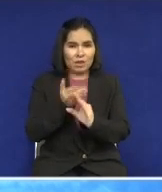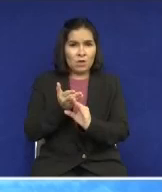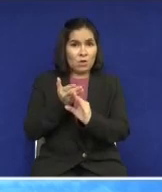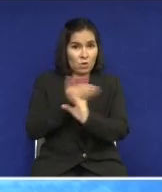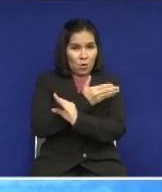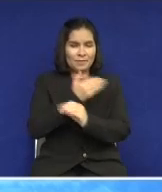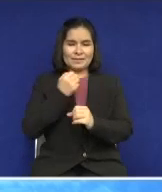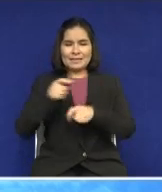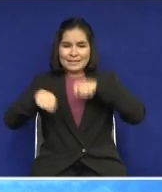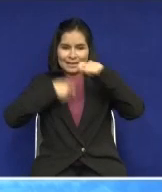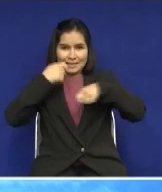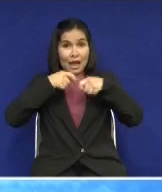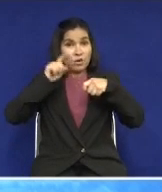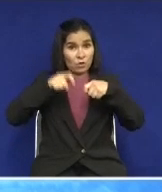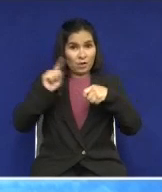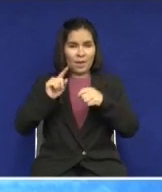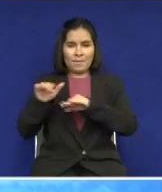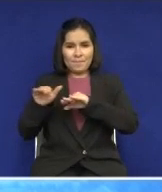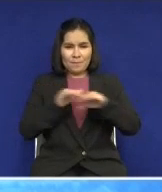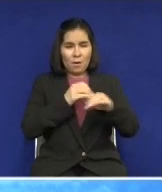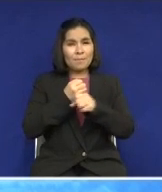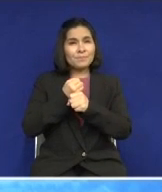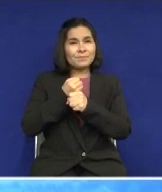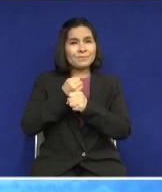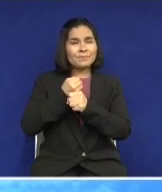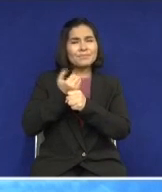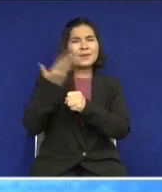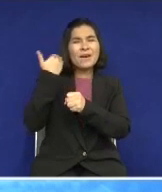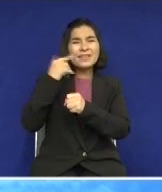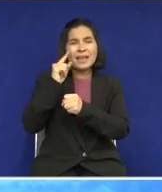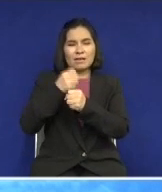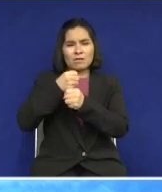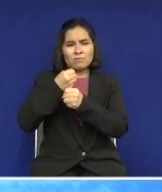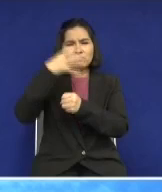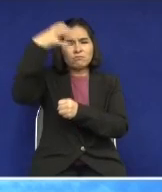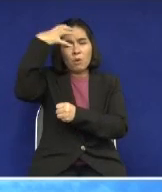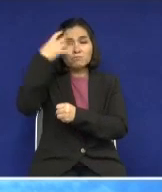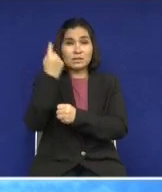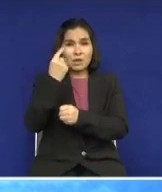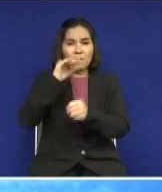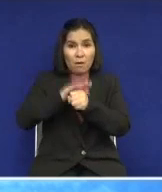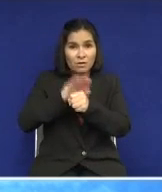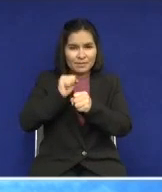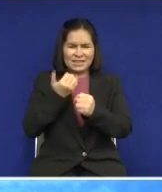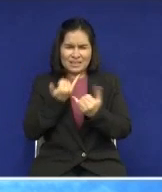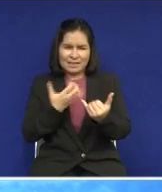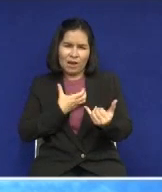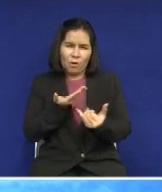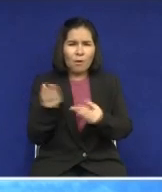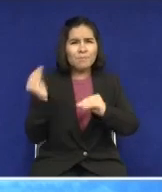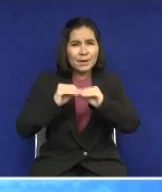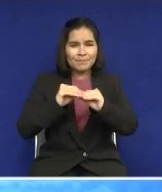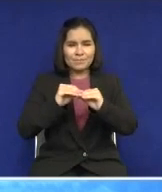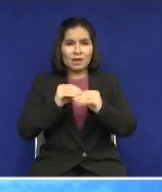ลงไปทานอาหารกลางวันเราอาจจะถือร่มกันแดดไปอย่างเดียวนะคะแต่ตอนนี้ก็จะต้องขอความร่วมมือให้สวมหน้ากากอนามัย